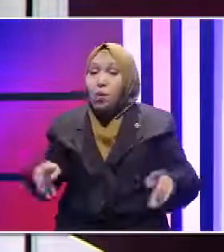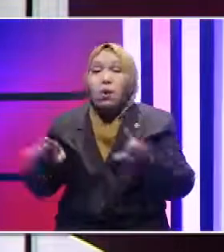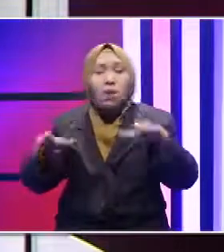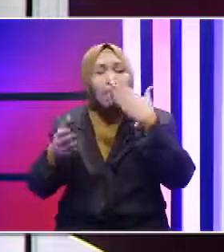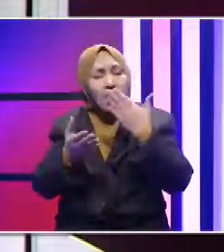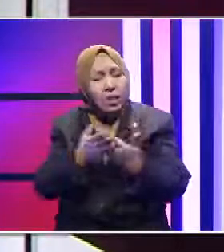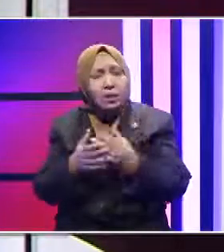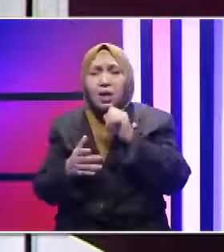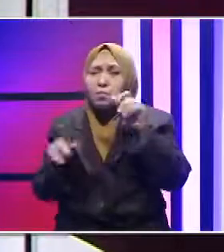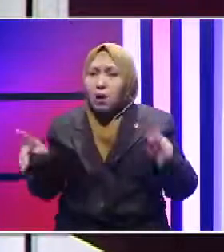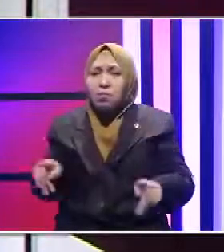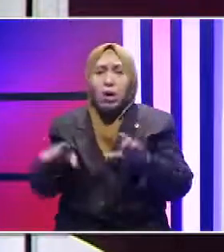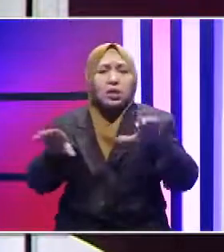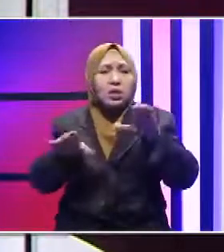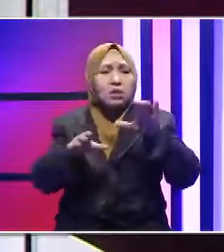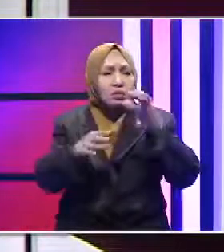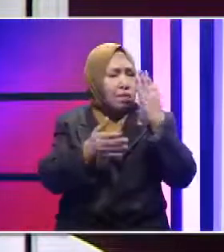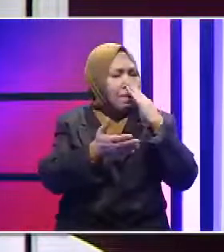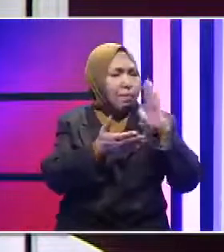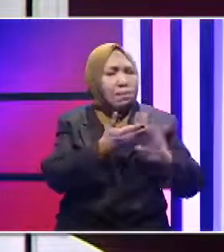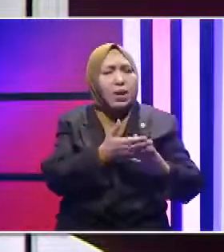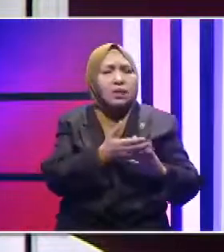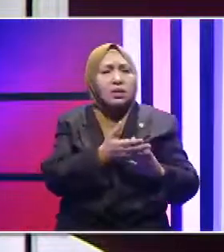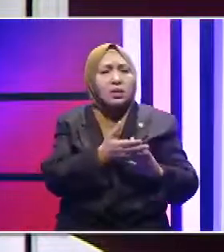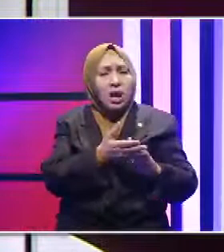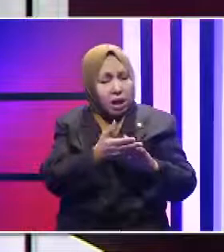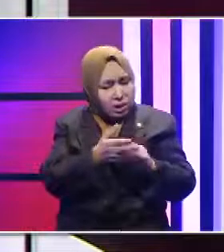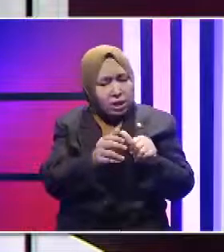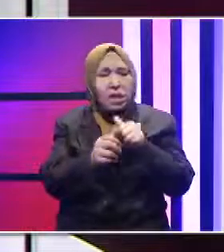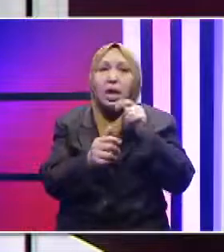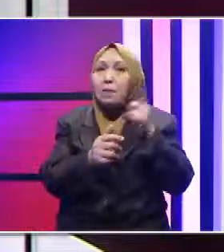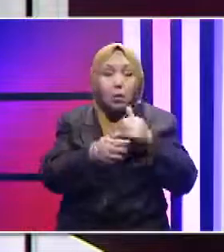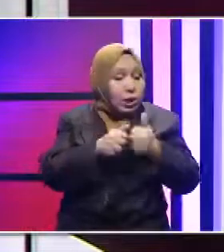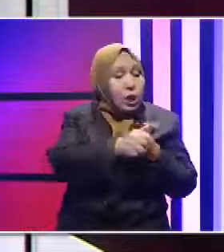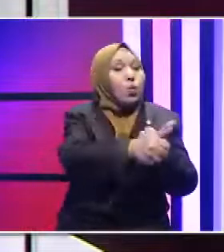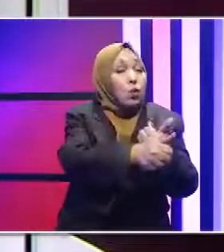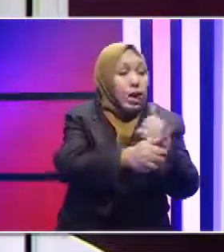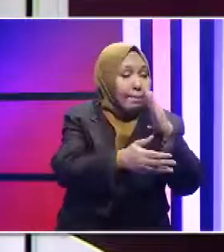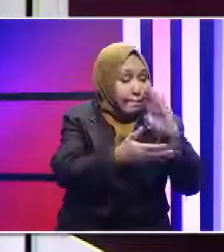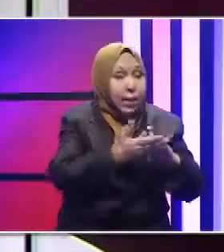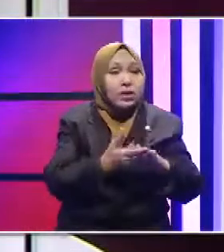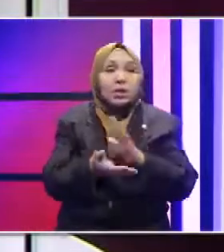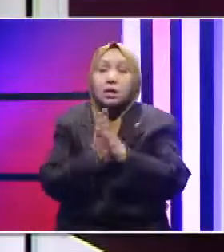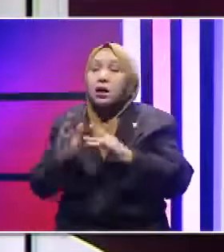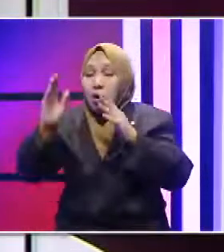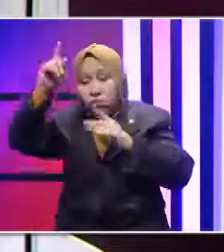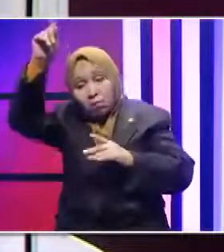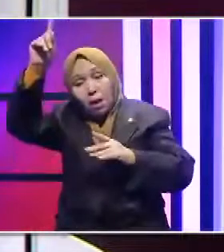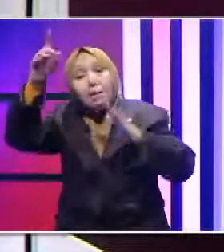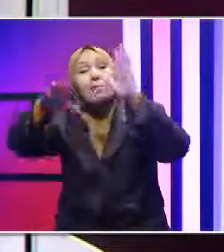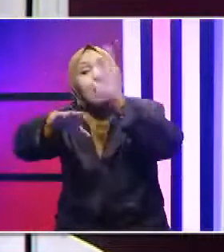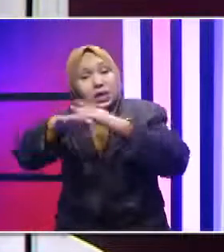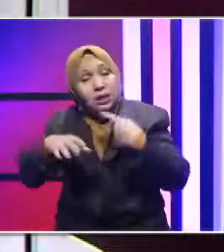bila ada peluang buat tak baik tidak dijauhkan perkara tersebut. Jadi Allah memanggil kepada kita semua, wahai